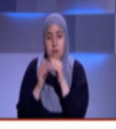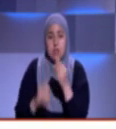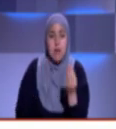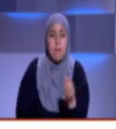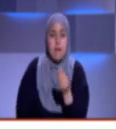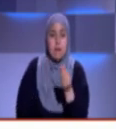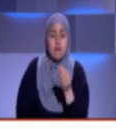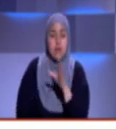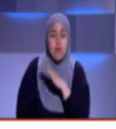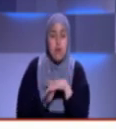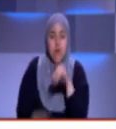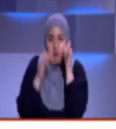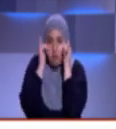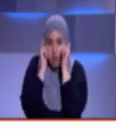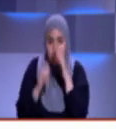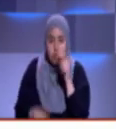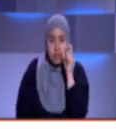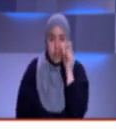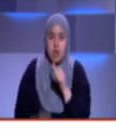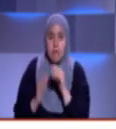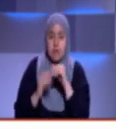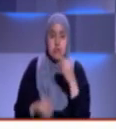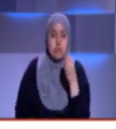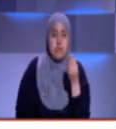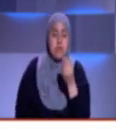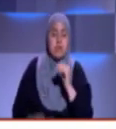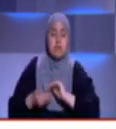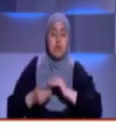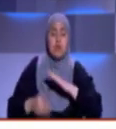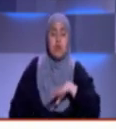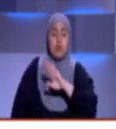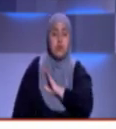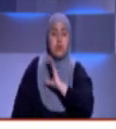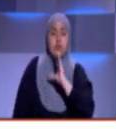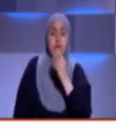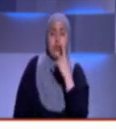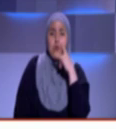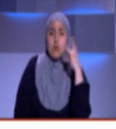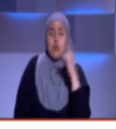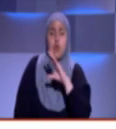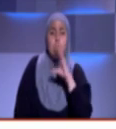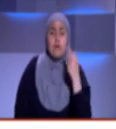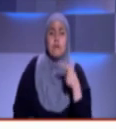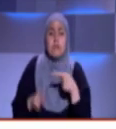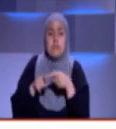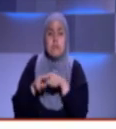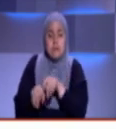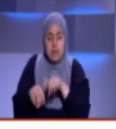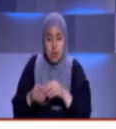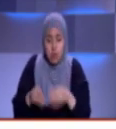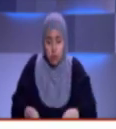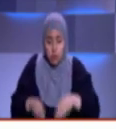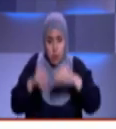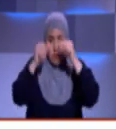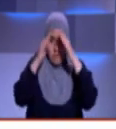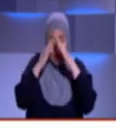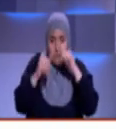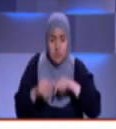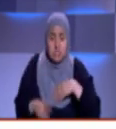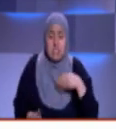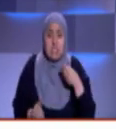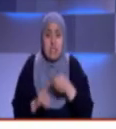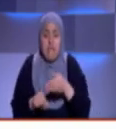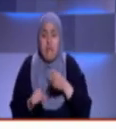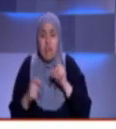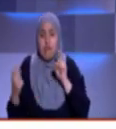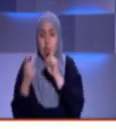وكل رجال الشرطة وكل رجال القوات المسلحة وكل من ينتمي لتراب هذا الوطن يدافع ضد